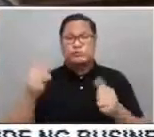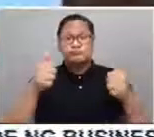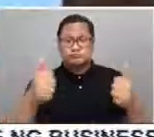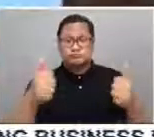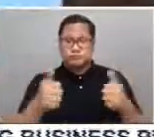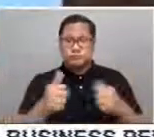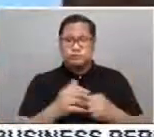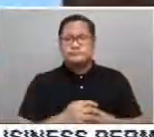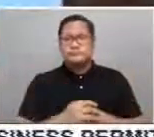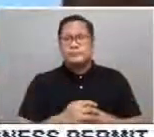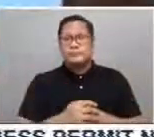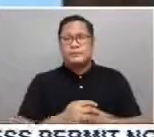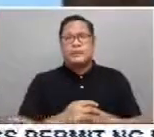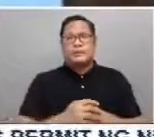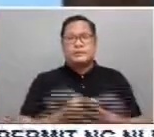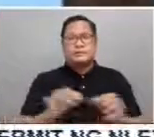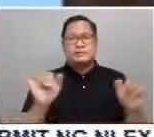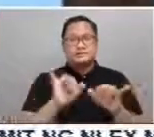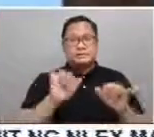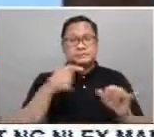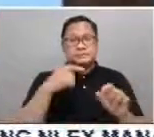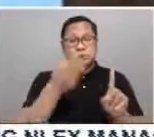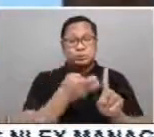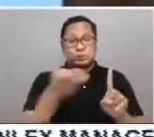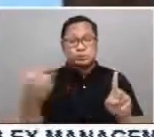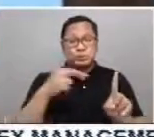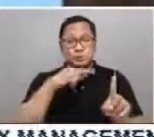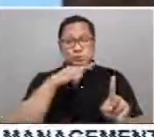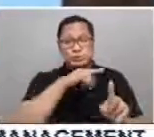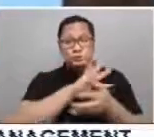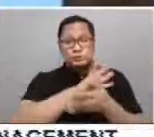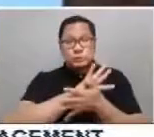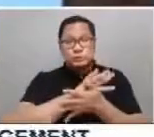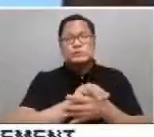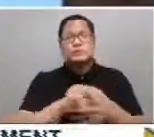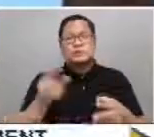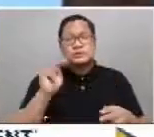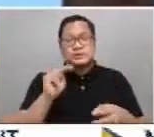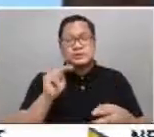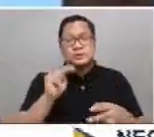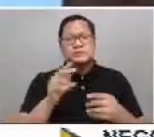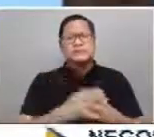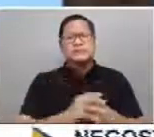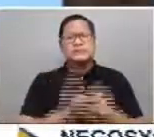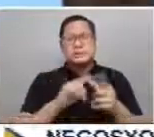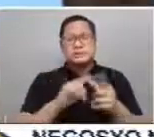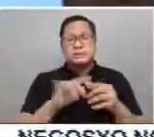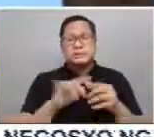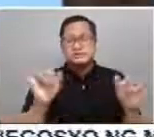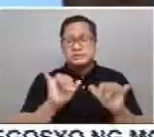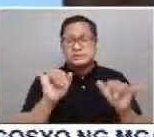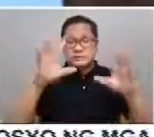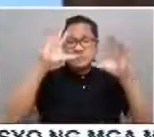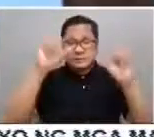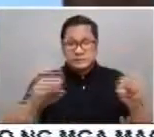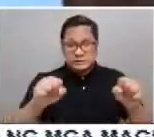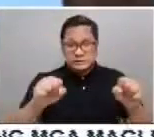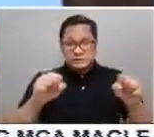pwesto. Just one person, one affidavit, walang imbinto. Yung